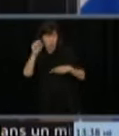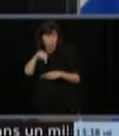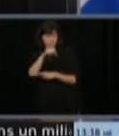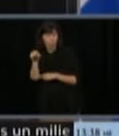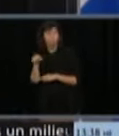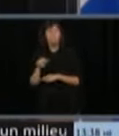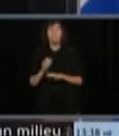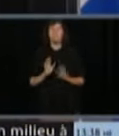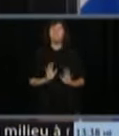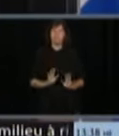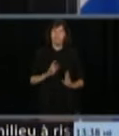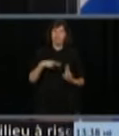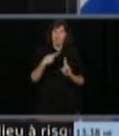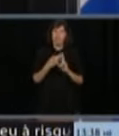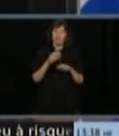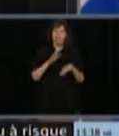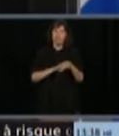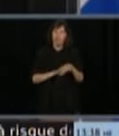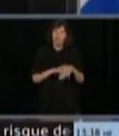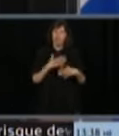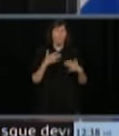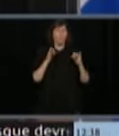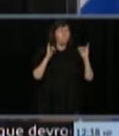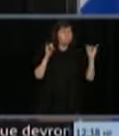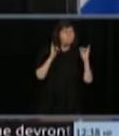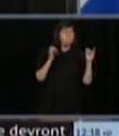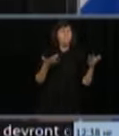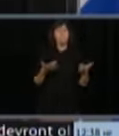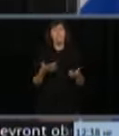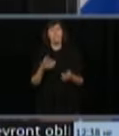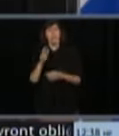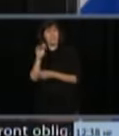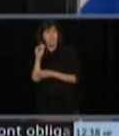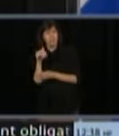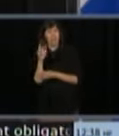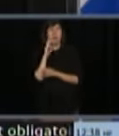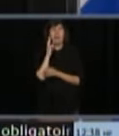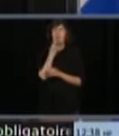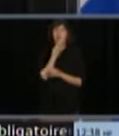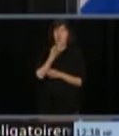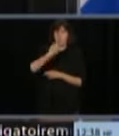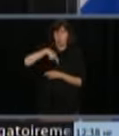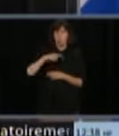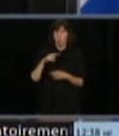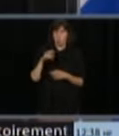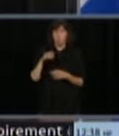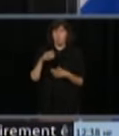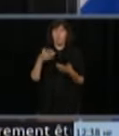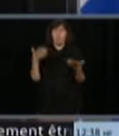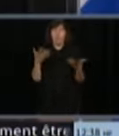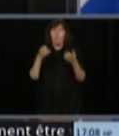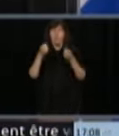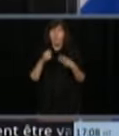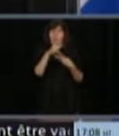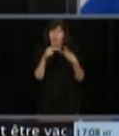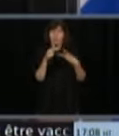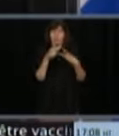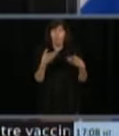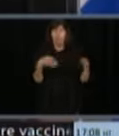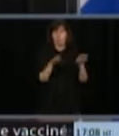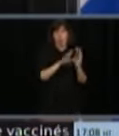cinémas, on a le choix, là, soit de fermer ou soit d'accepter seulement ceux qui ont une preuve qui sont vaccinés.